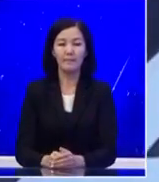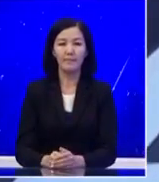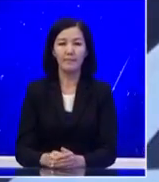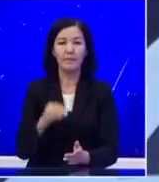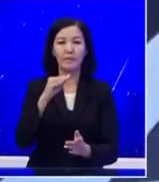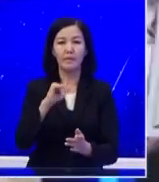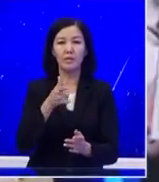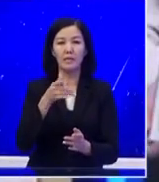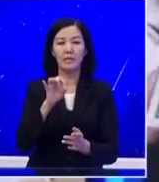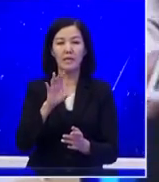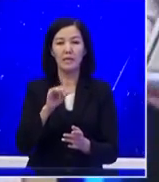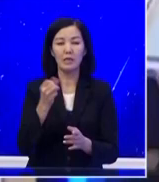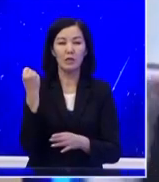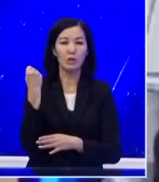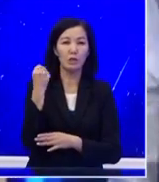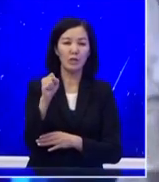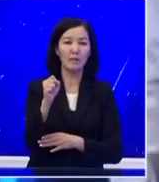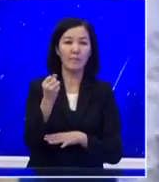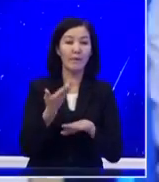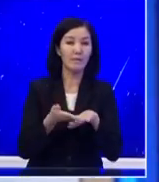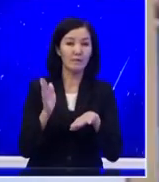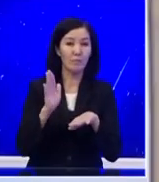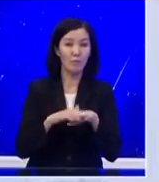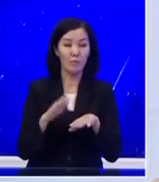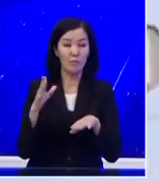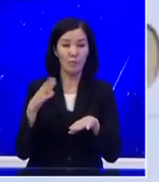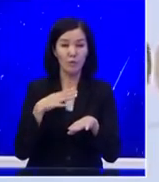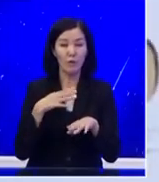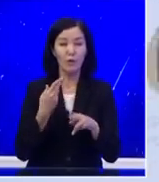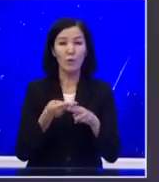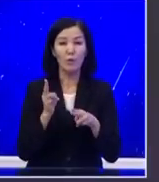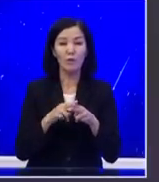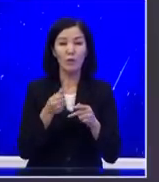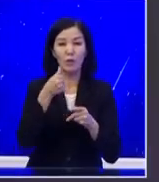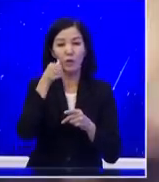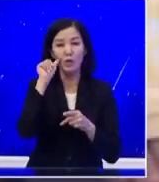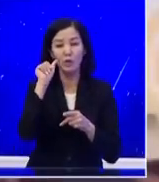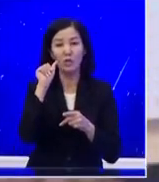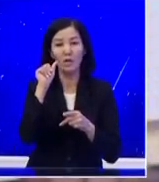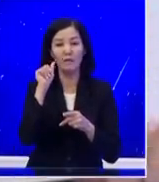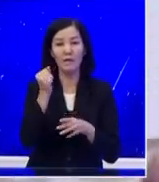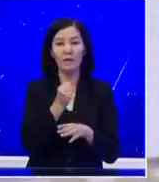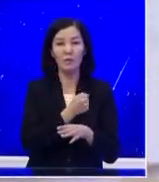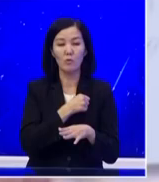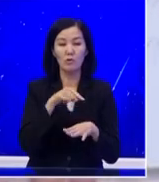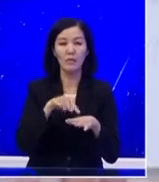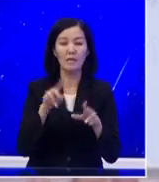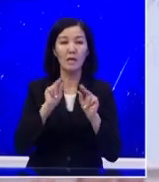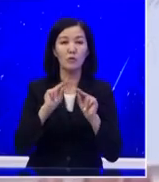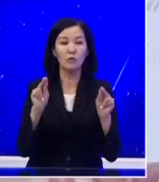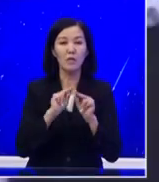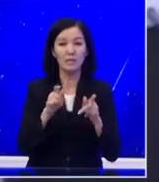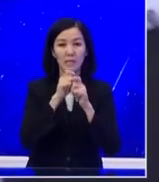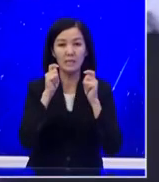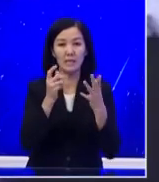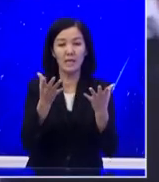Жігердің алғашқы жүлдегерлері болудың жүгі де, жауапкершілігі де ауыр. Себебі күні кеше қимай қоштасқан ұстаздың атындағы сыйлықталу қайғыны